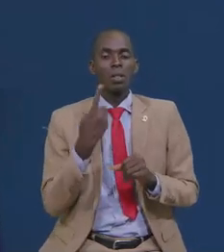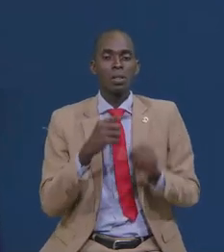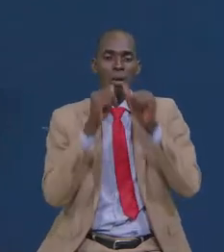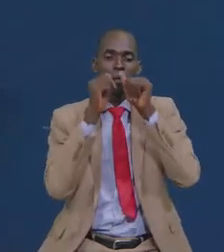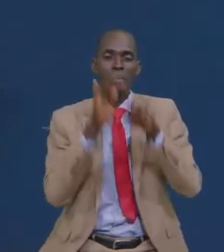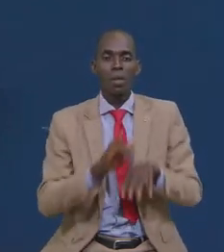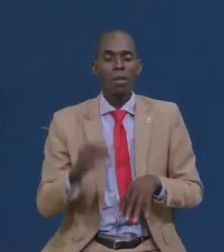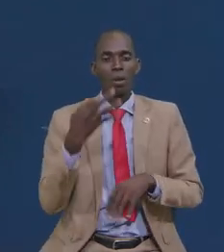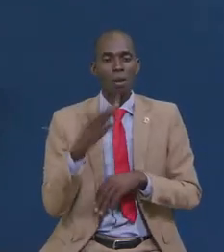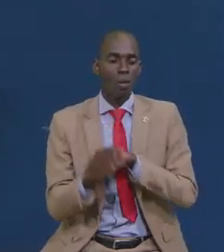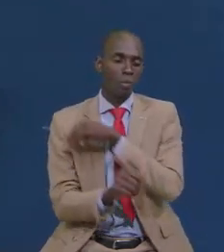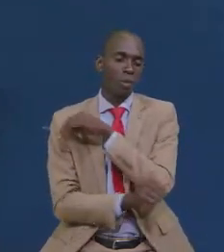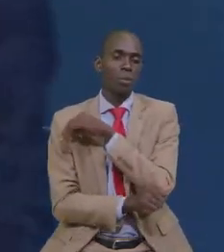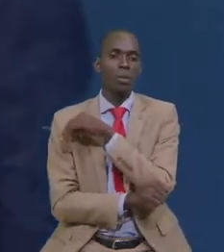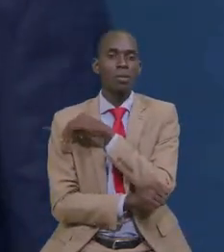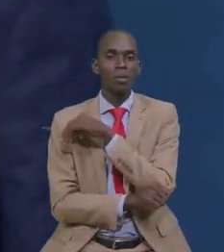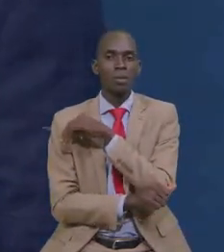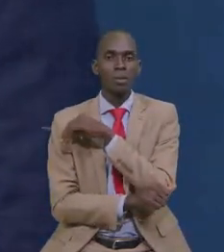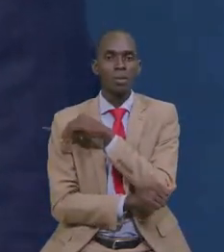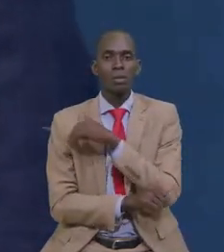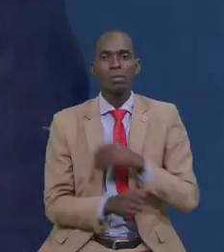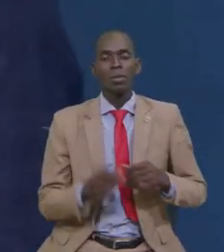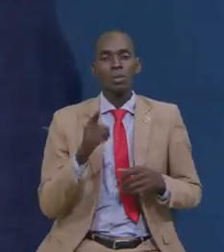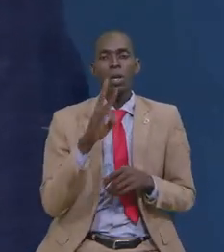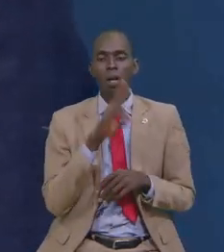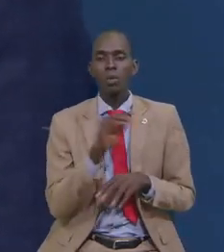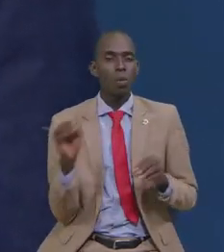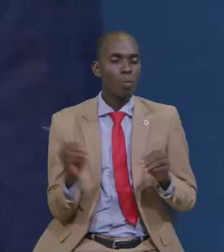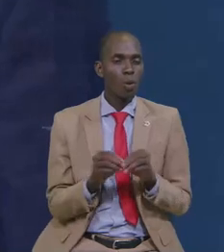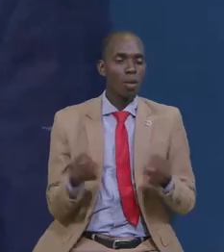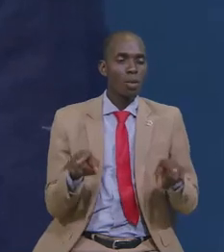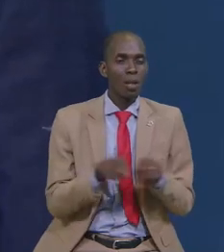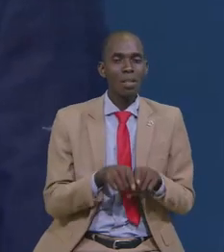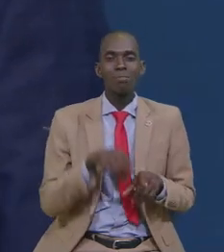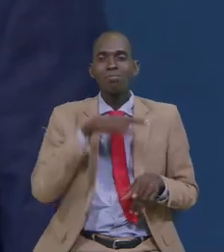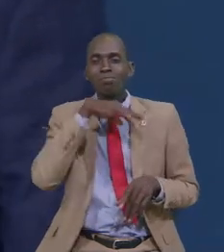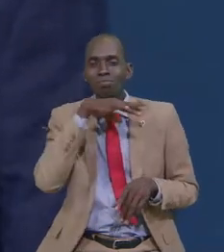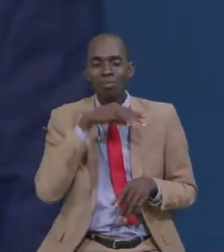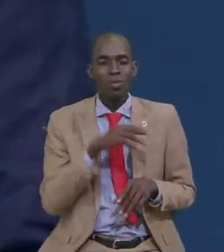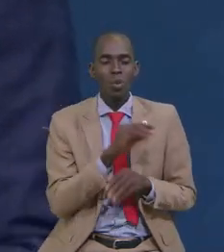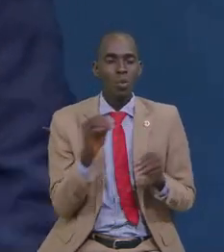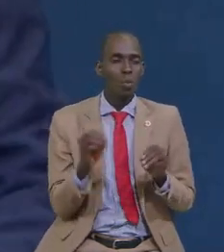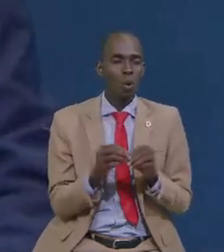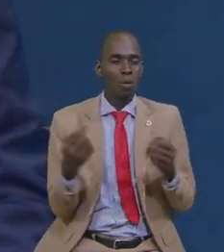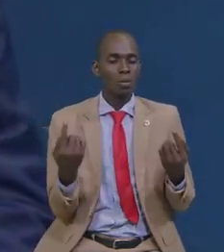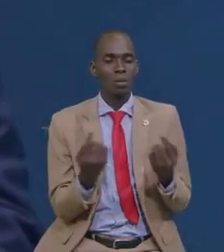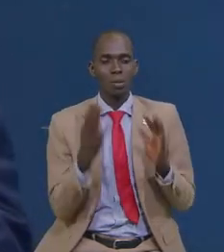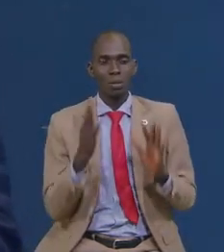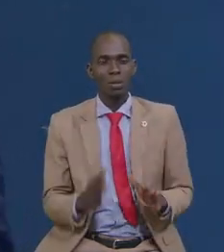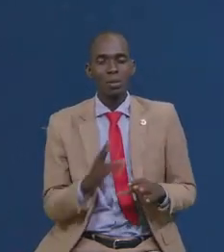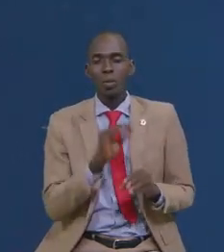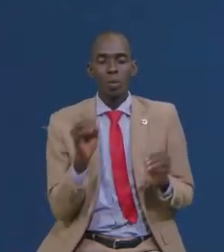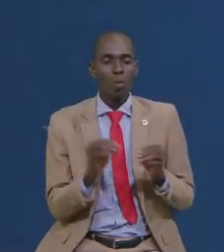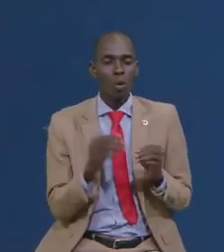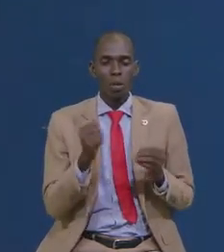vous possédiez la bénédiction d'Abraham. Vous n'êtes plus comme une